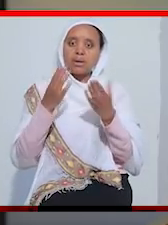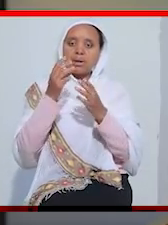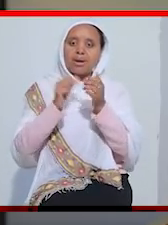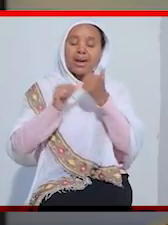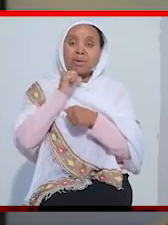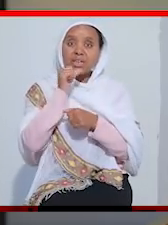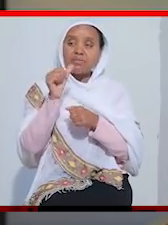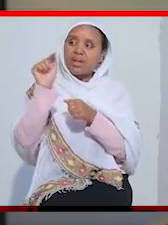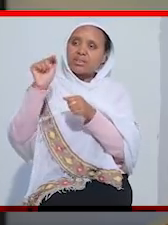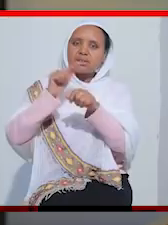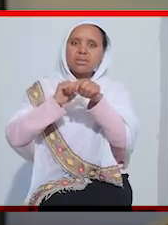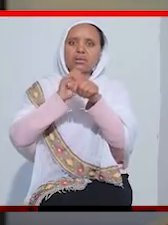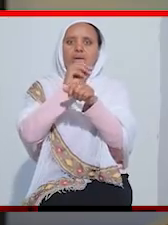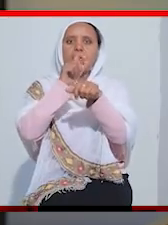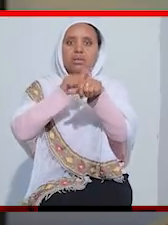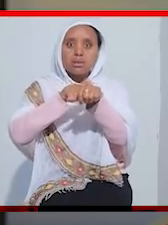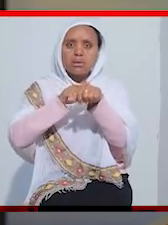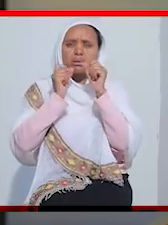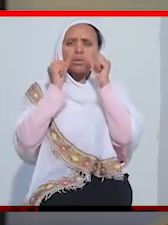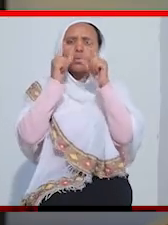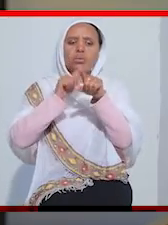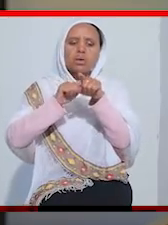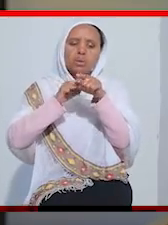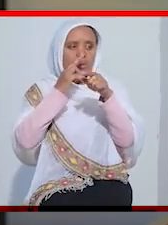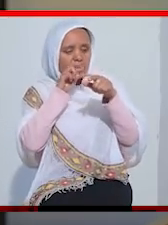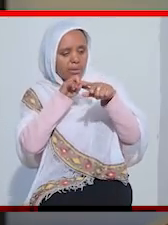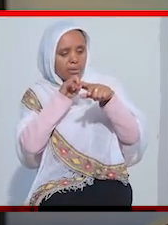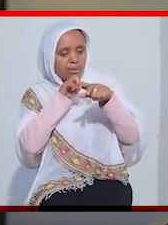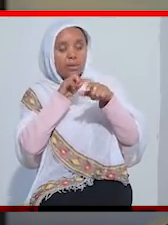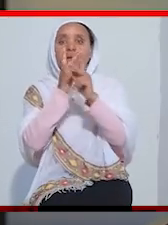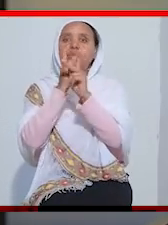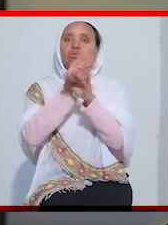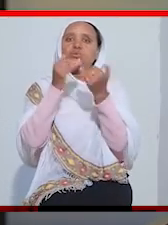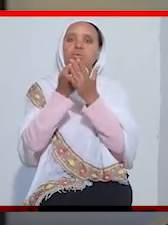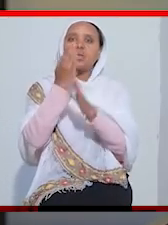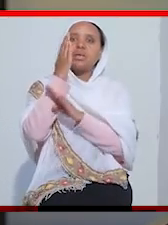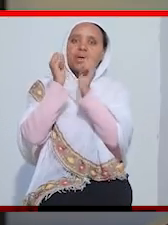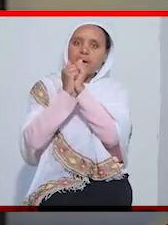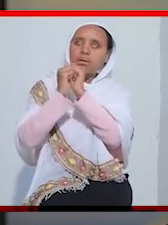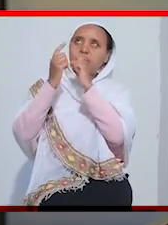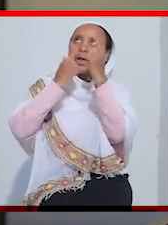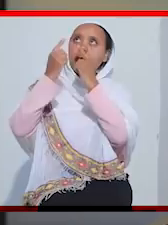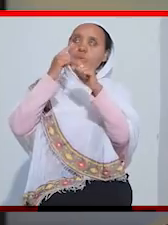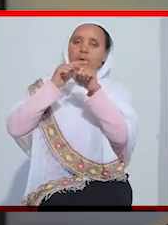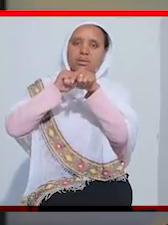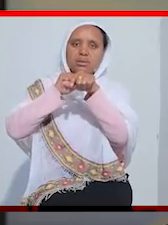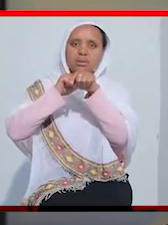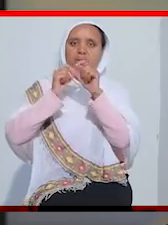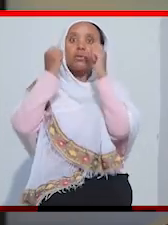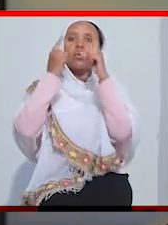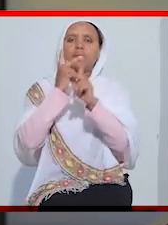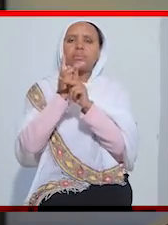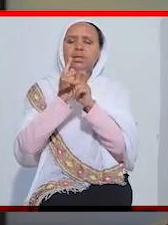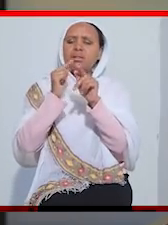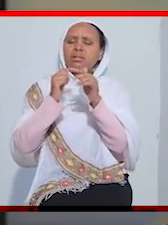ጉዳይ ላለማሳለፍ ያችን ሰዓትና ጊዜ ተግቶ ሰዓቷን እያየ እንደሚጠብቅ ሁሉ ከእግዚአብሔር ጋር የሚነጋገሩባትን